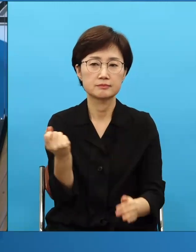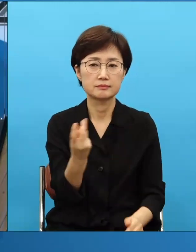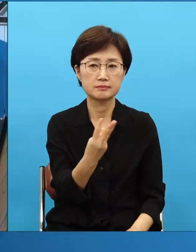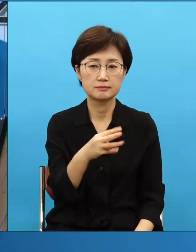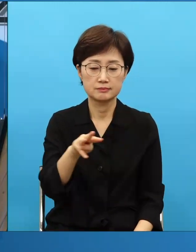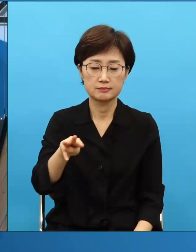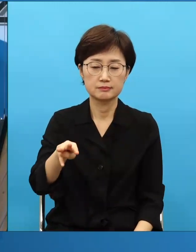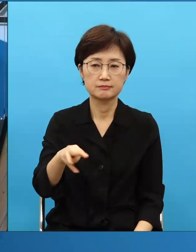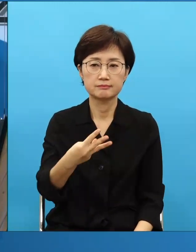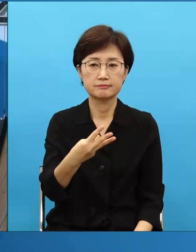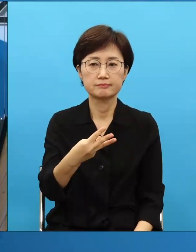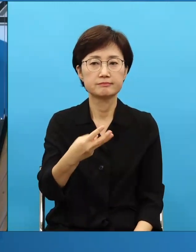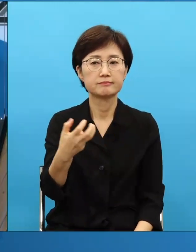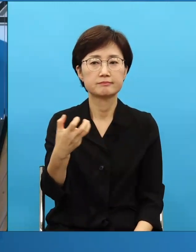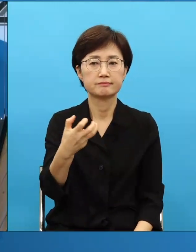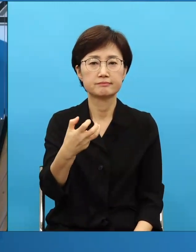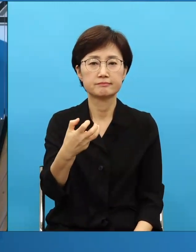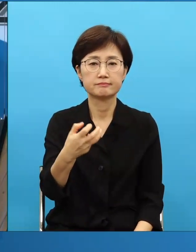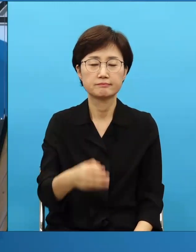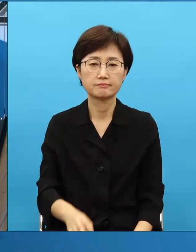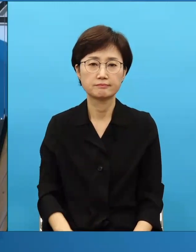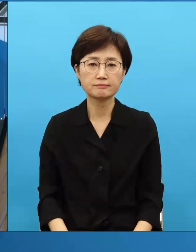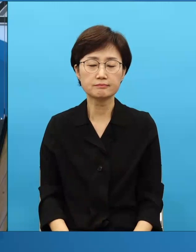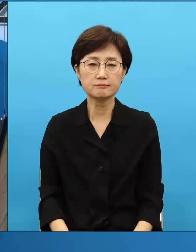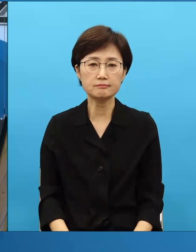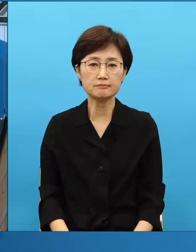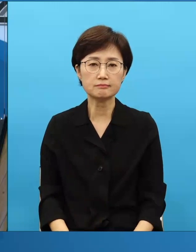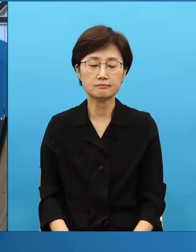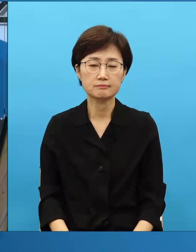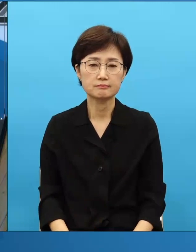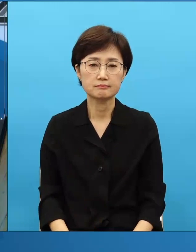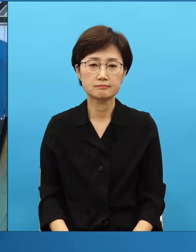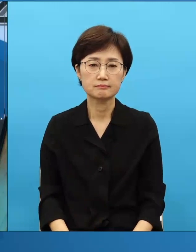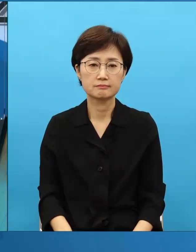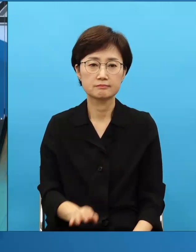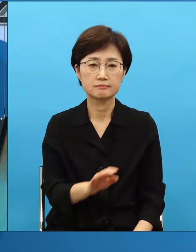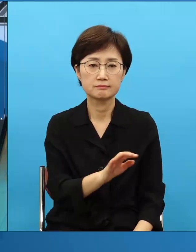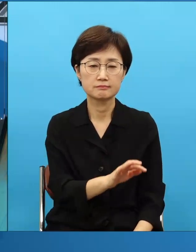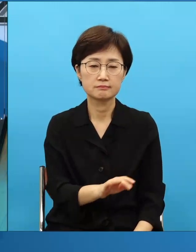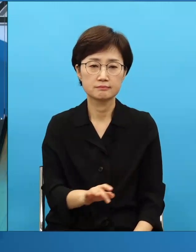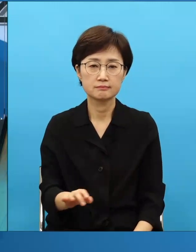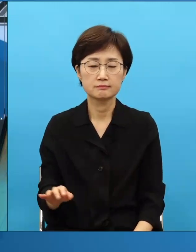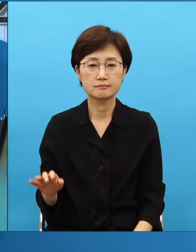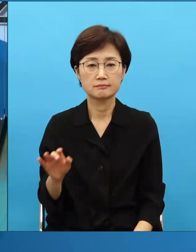380장 찬양드리겠습니다. Let us sing hymn number 380.